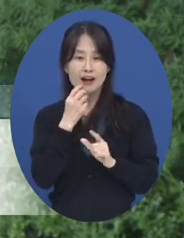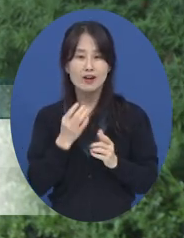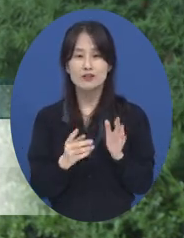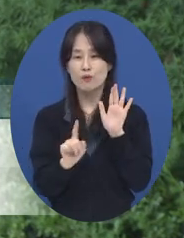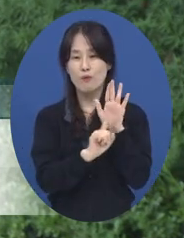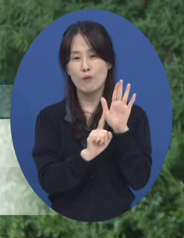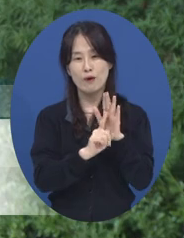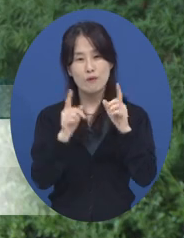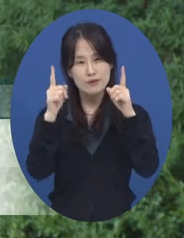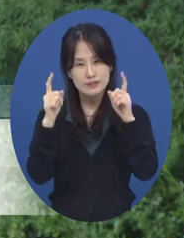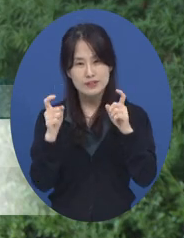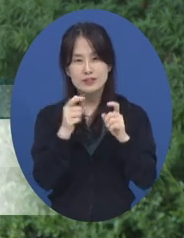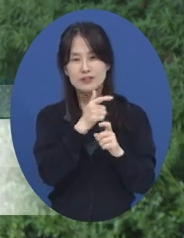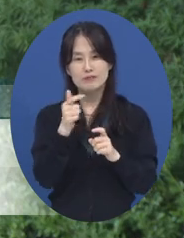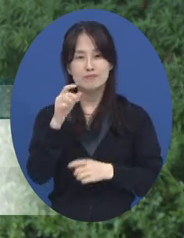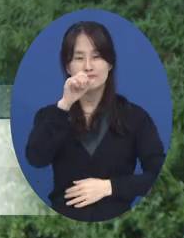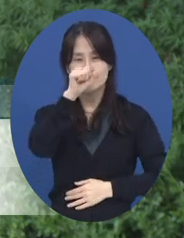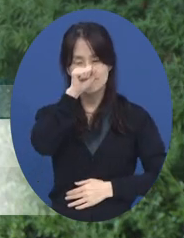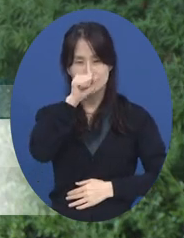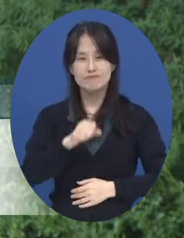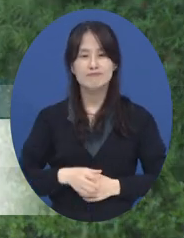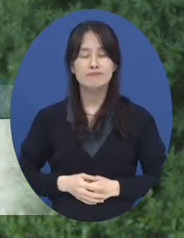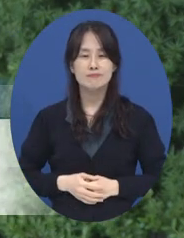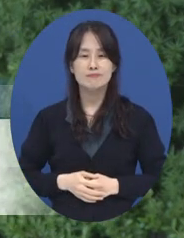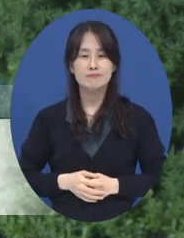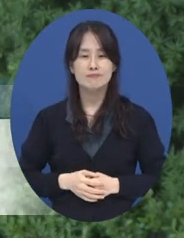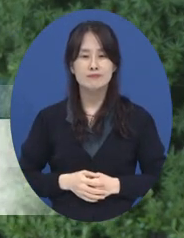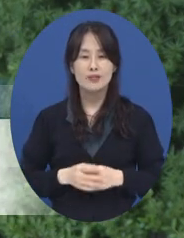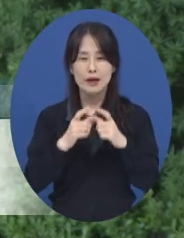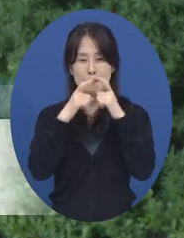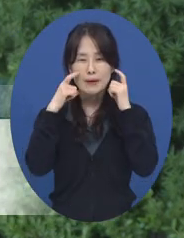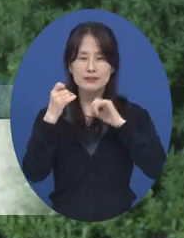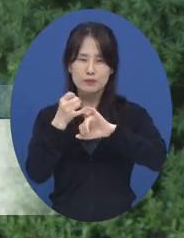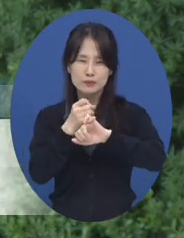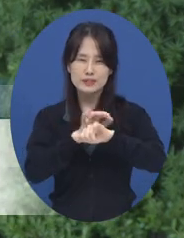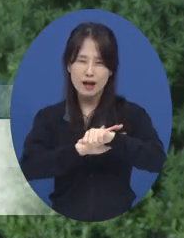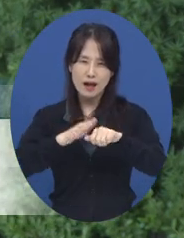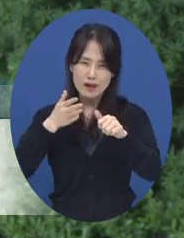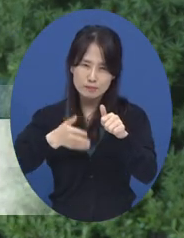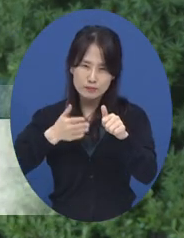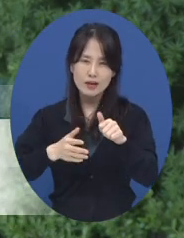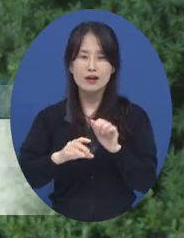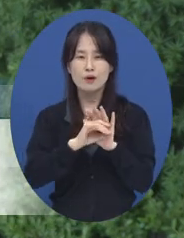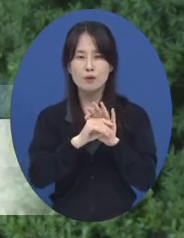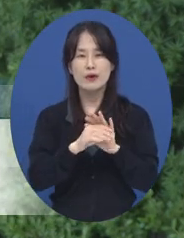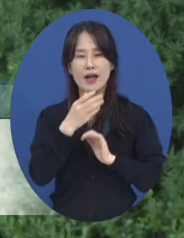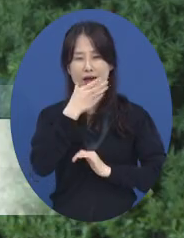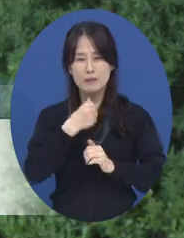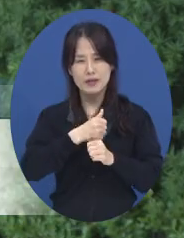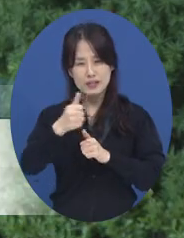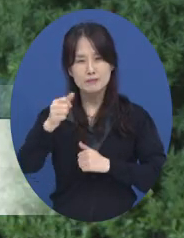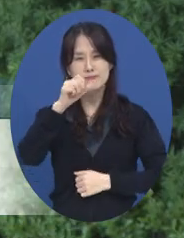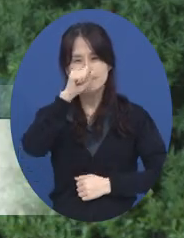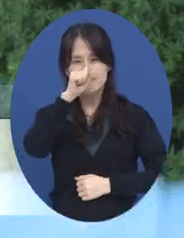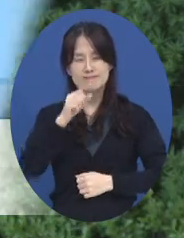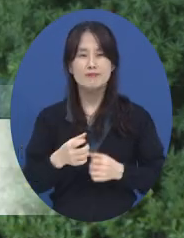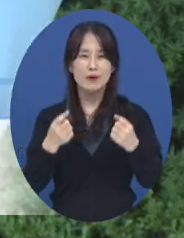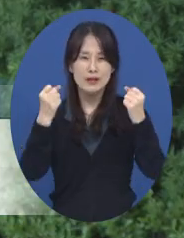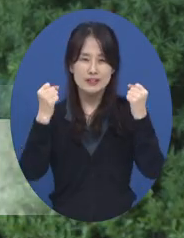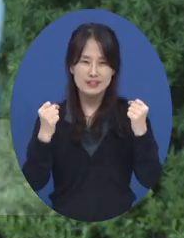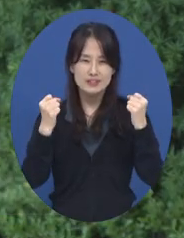사는데 경기도 광고를 찍어서 너무 좋았어요. 마스크 꼭 잘 쓰고 코로나 행복하게 이겨냈으면